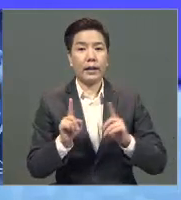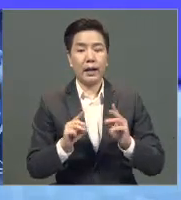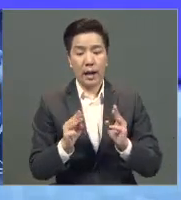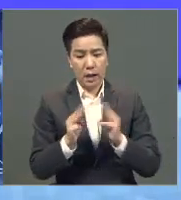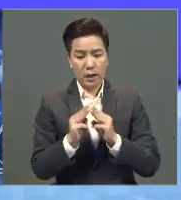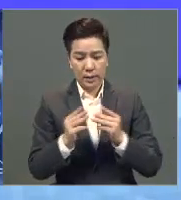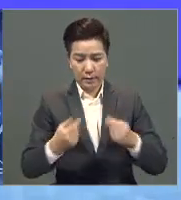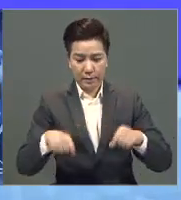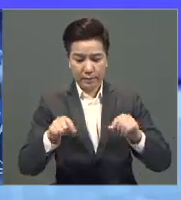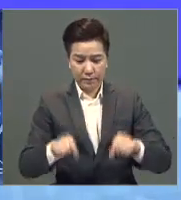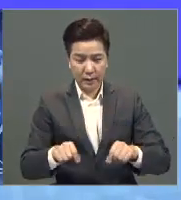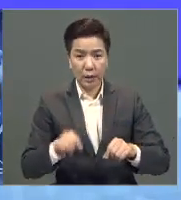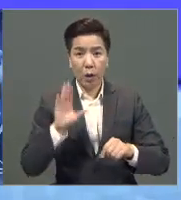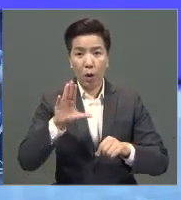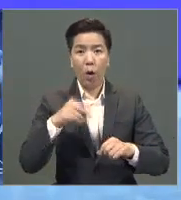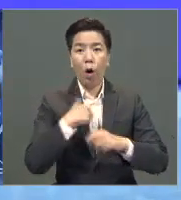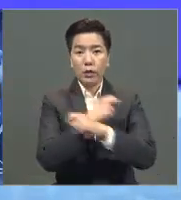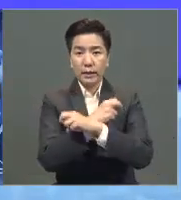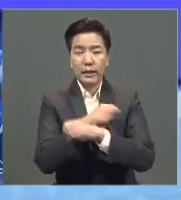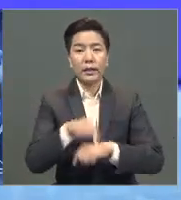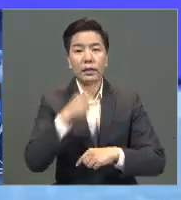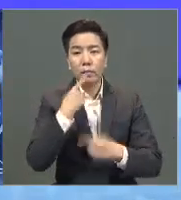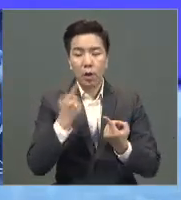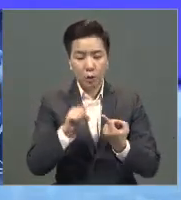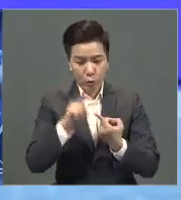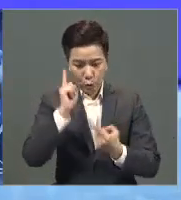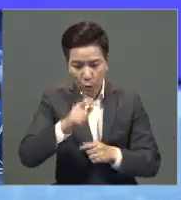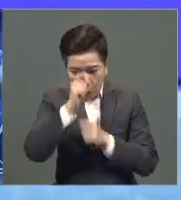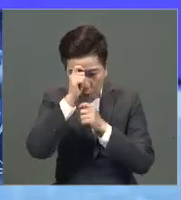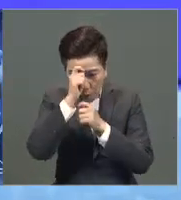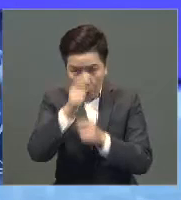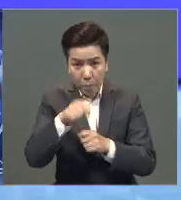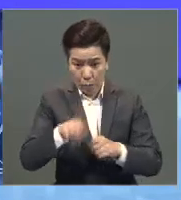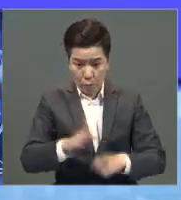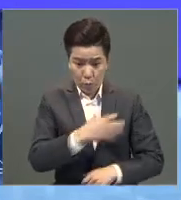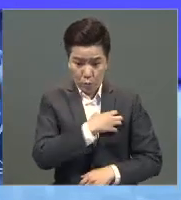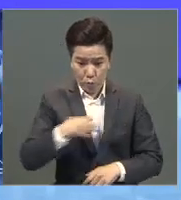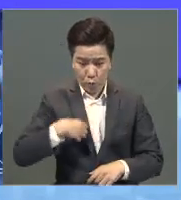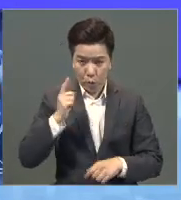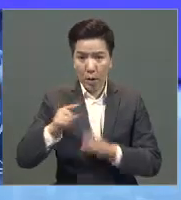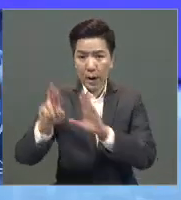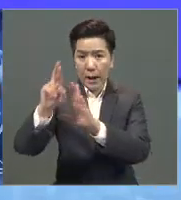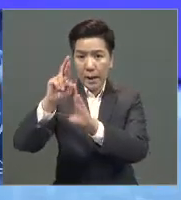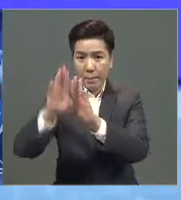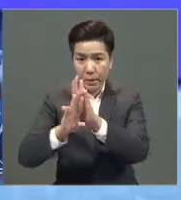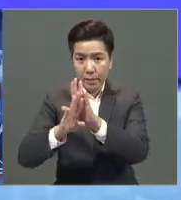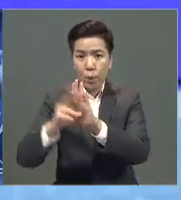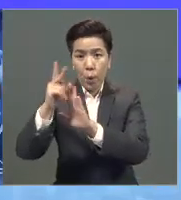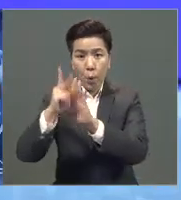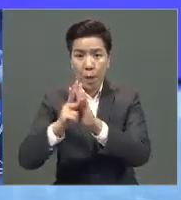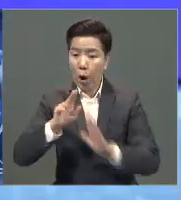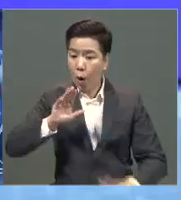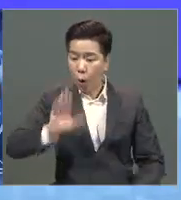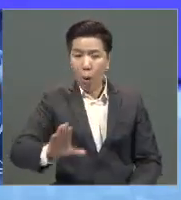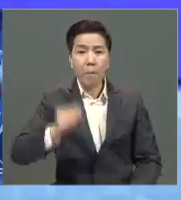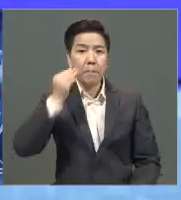เวียนนานักการทูตจะต้องเคารพแล้วก็ปฏิบัติตามระเบียบและกฎหมายของประเทศเจ้